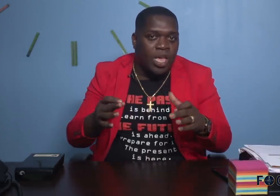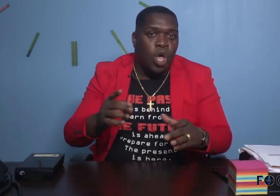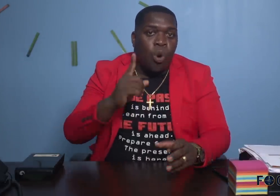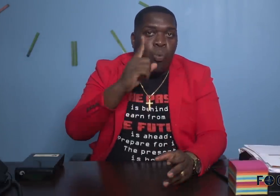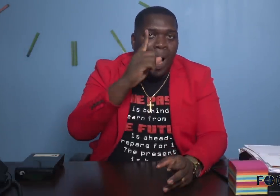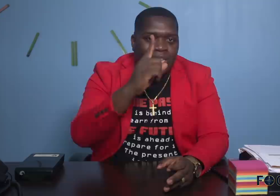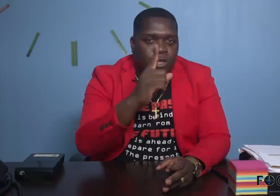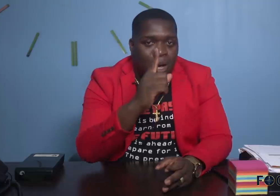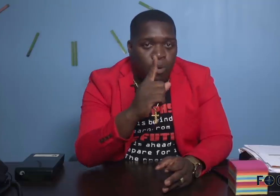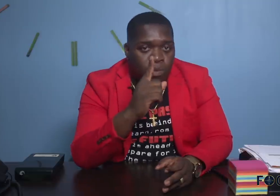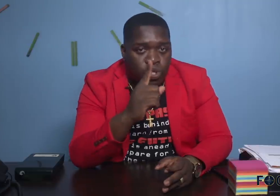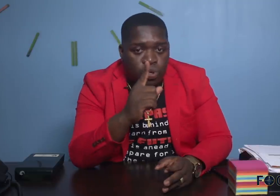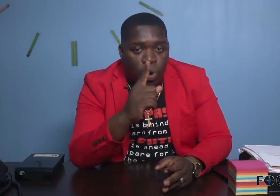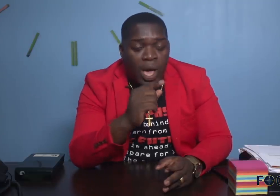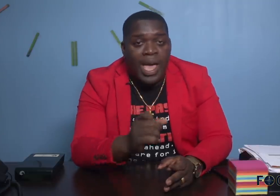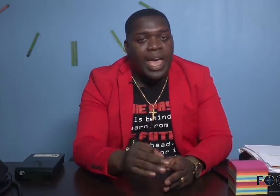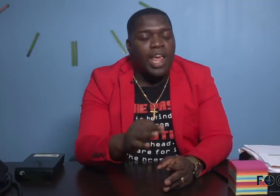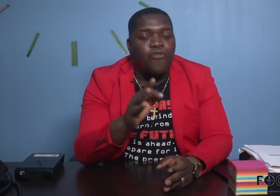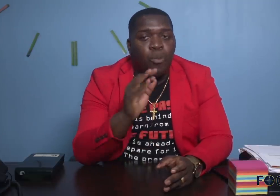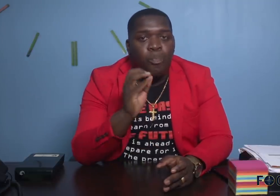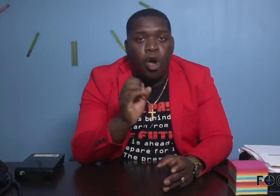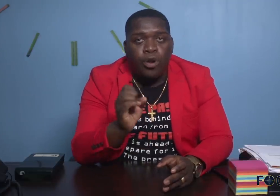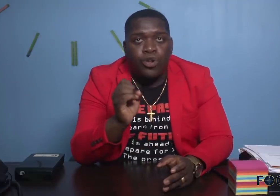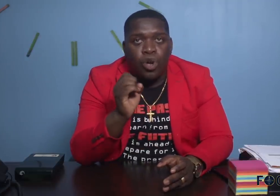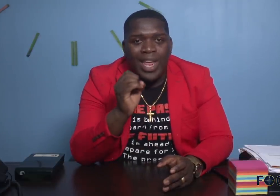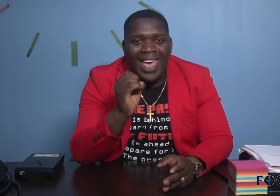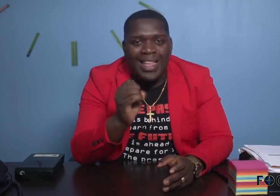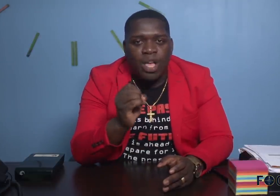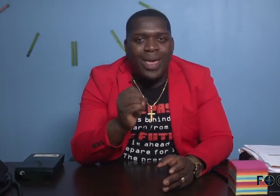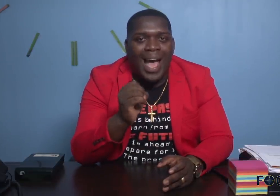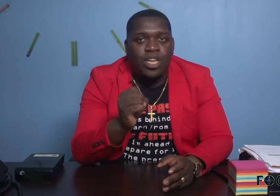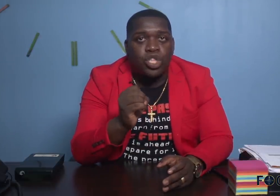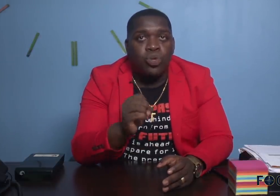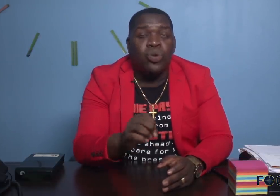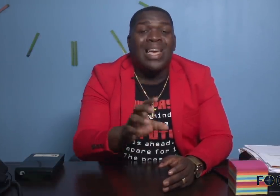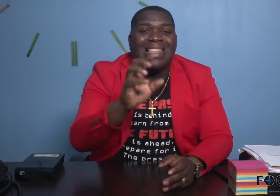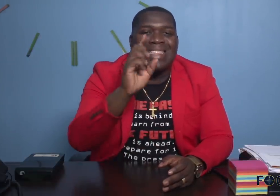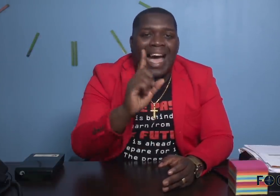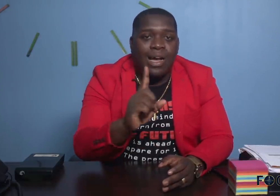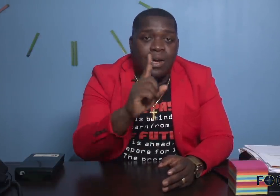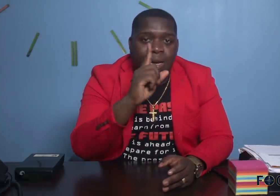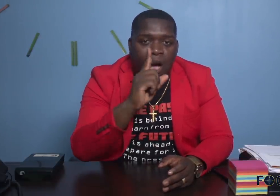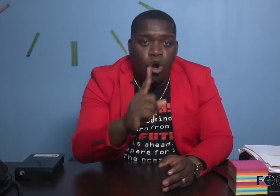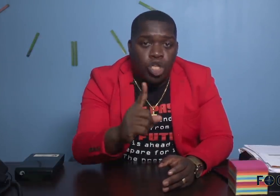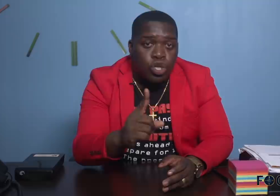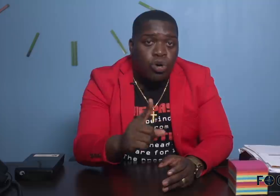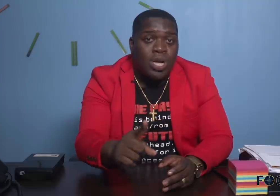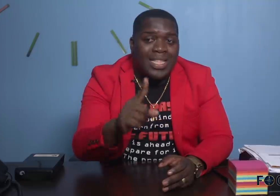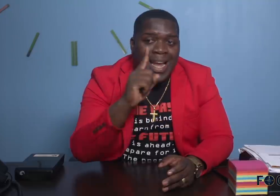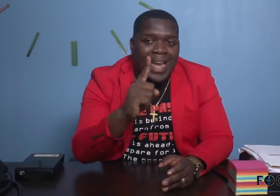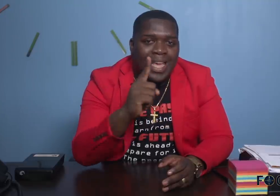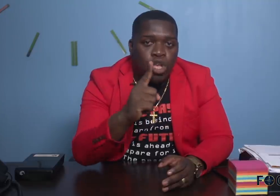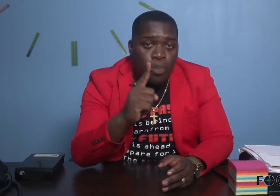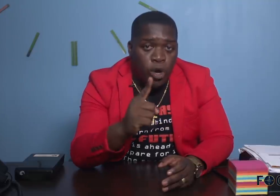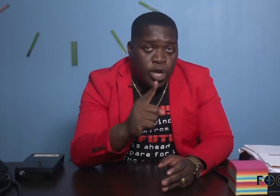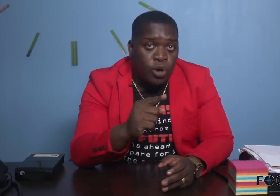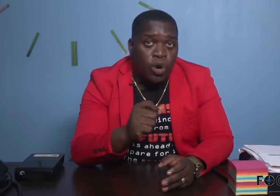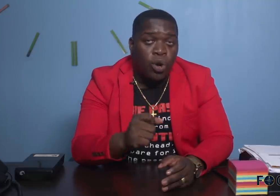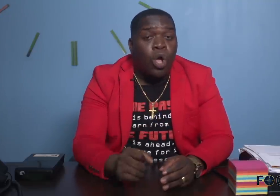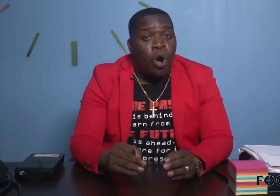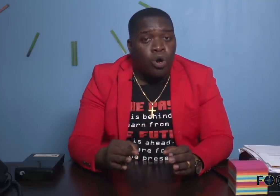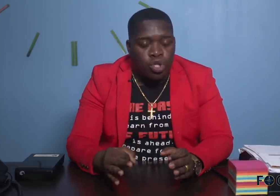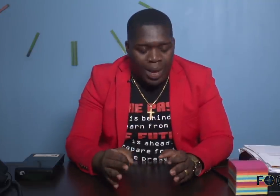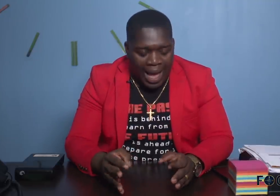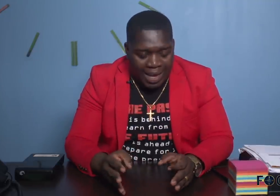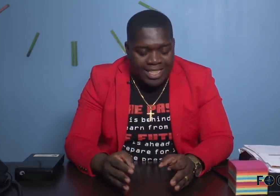respectie. Once man om ons kon. En if you bird no de ete. We actie you. tang na oso te leki yu beurt